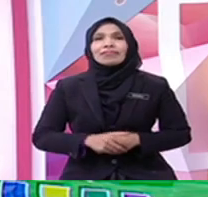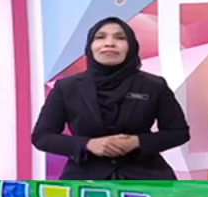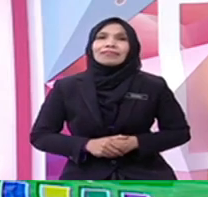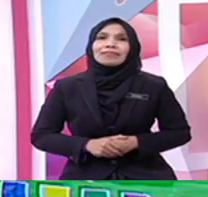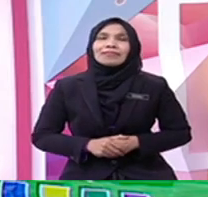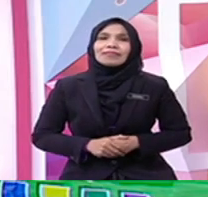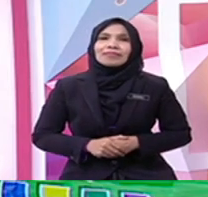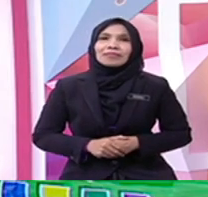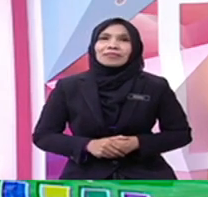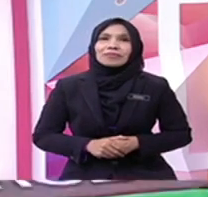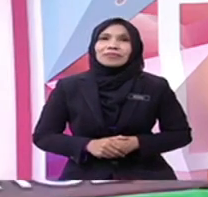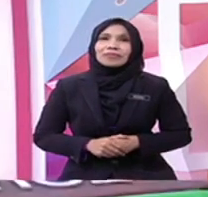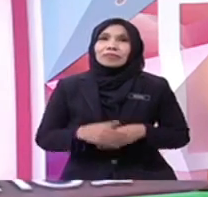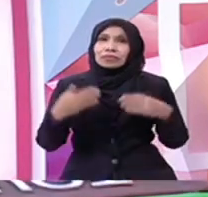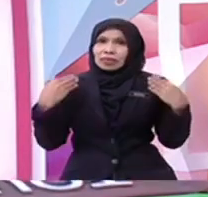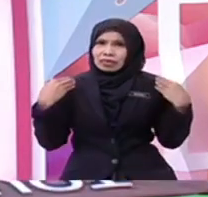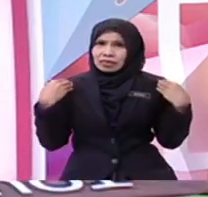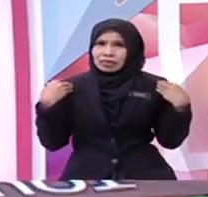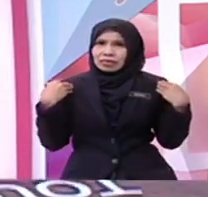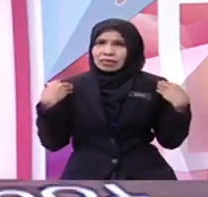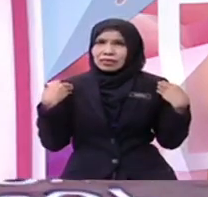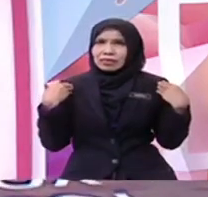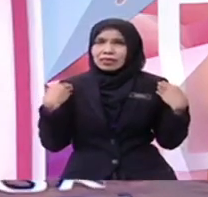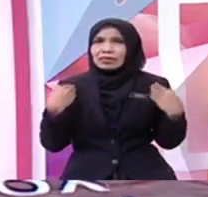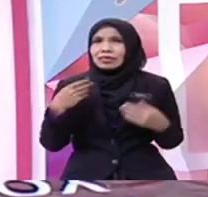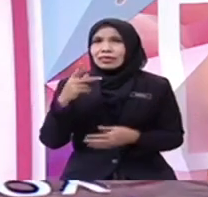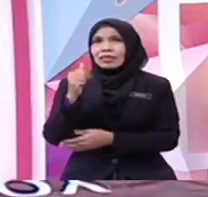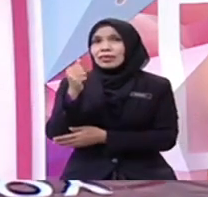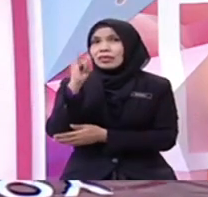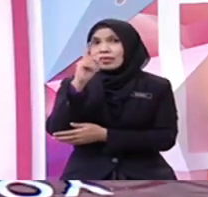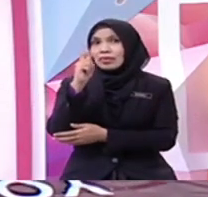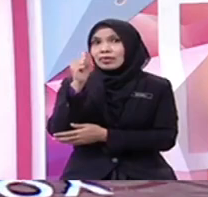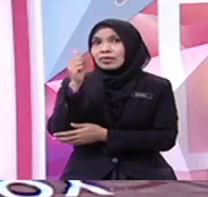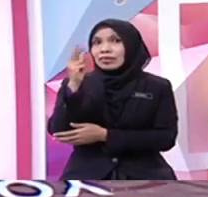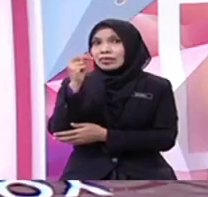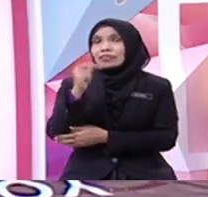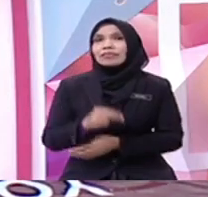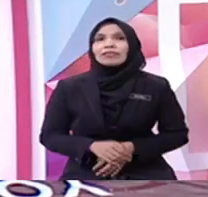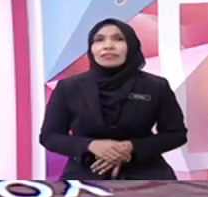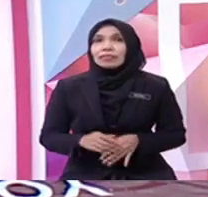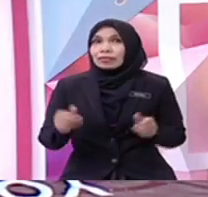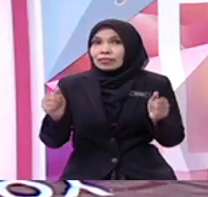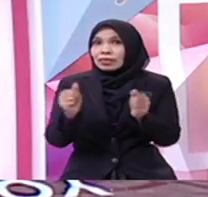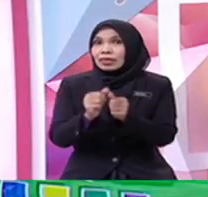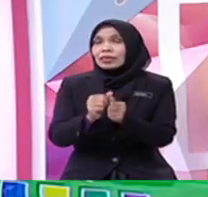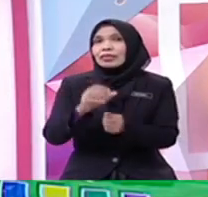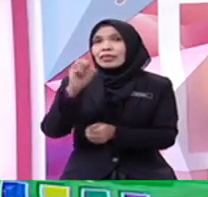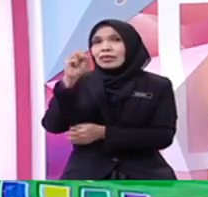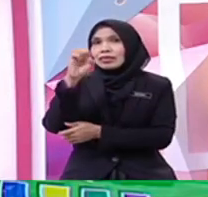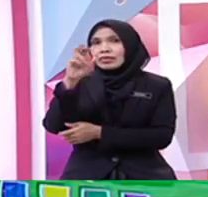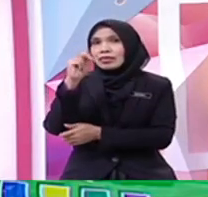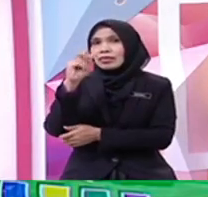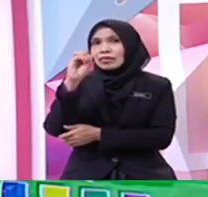ini ini dikaitkan cukup dengan sedikit oke Ini adalah tambahan dimana kacang-kacang tuh murid-murid